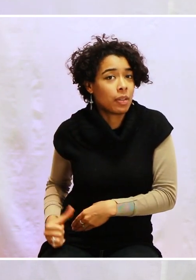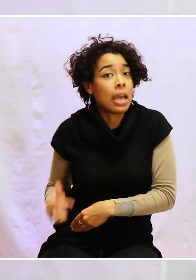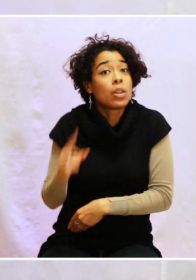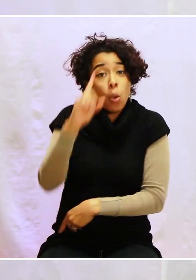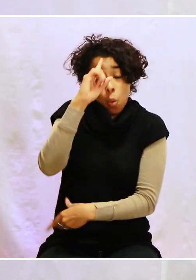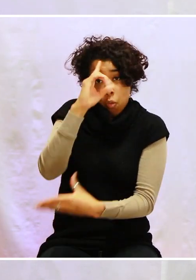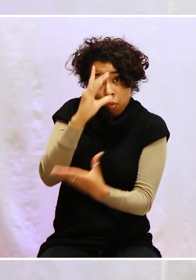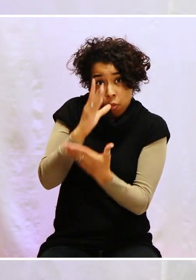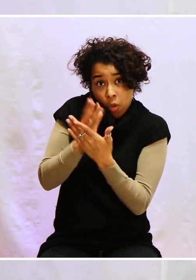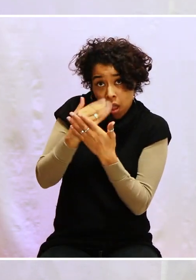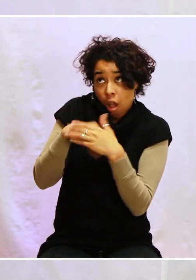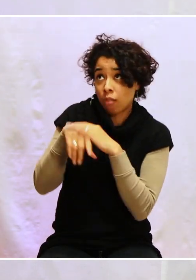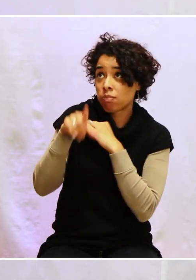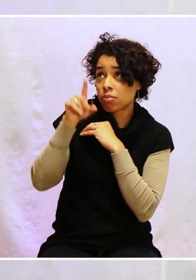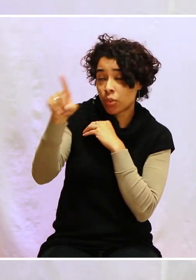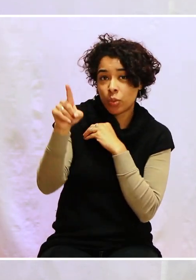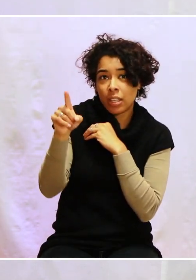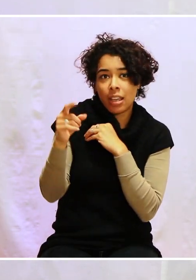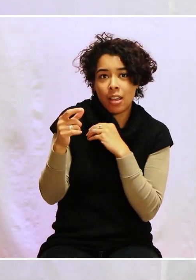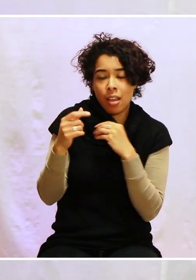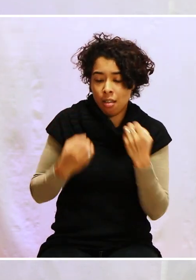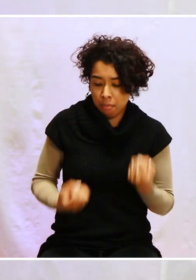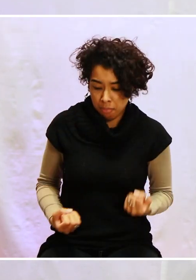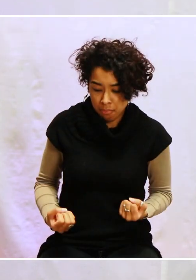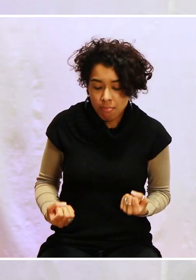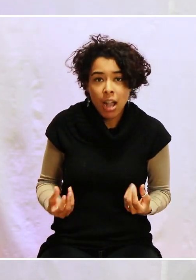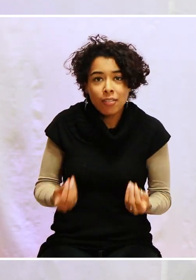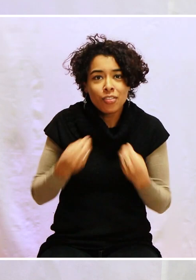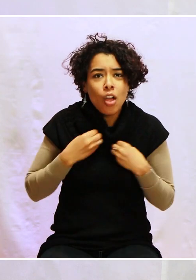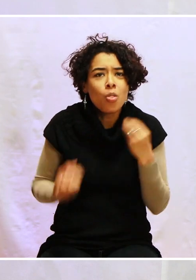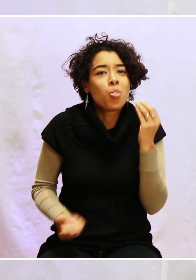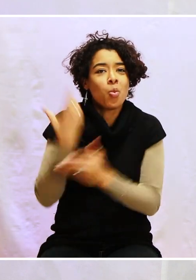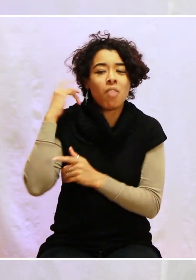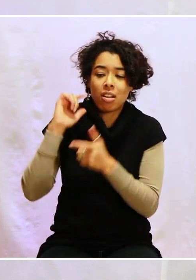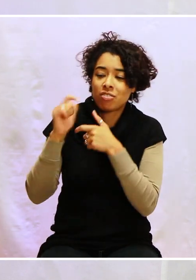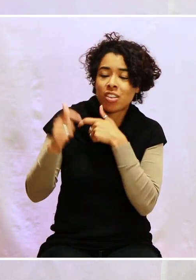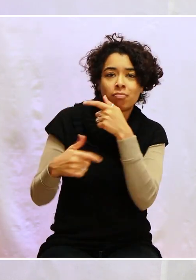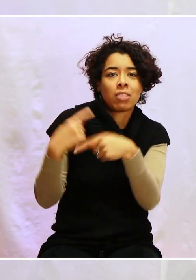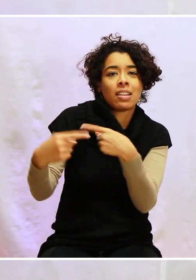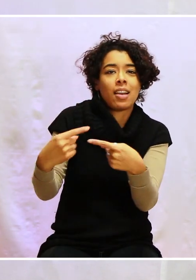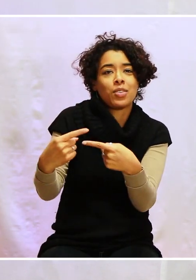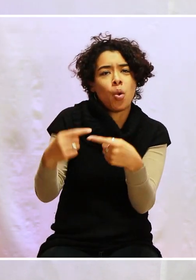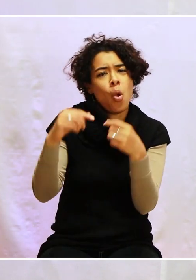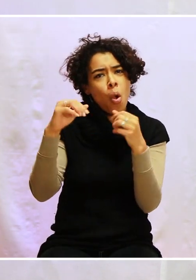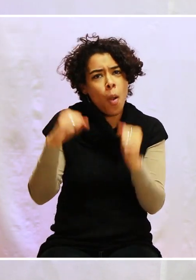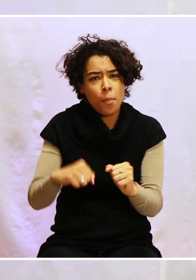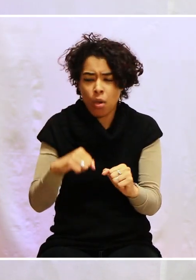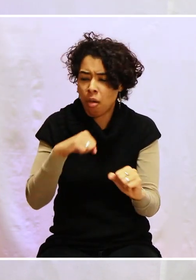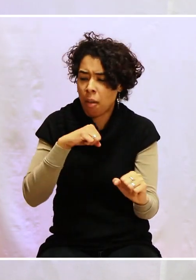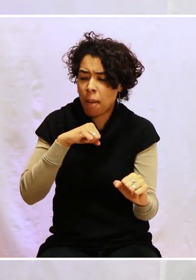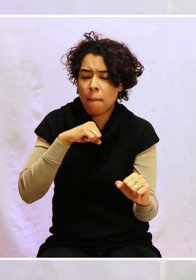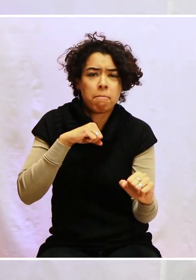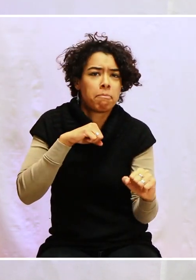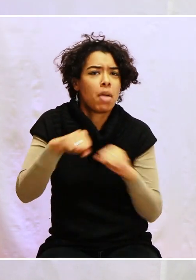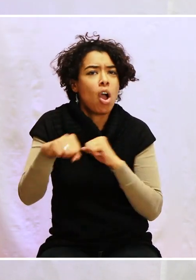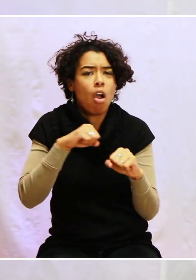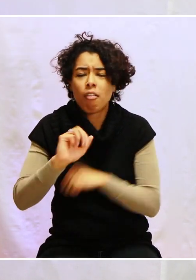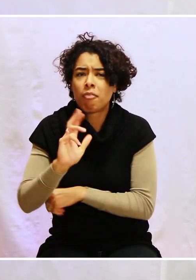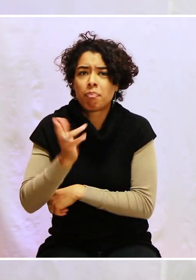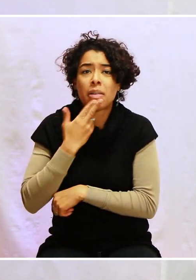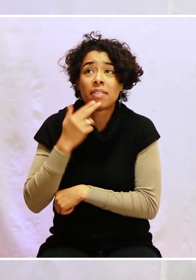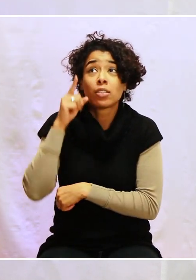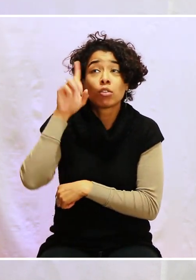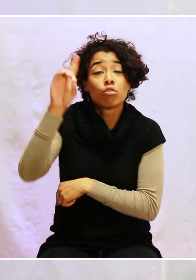lui, nous devenons cette nouvelle génération. Capable de faire les œuvres parfaites préparées d'avance par le